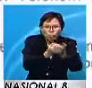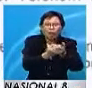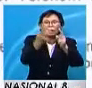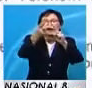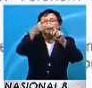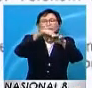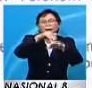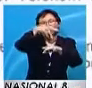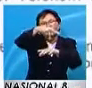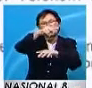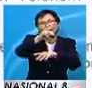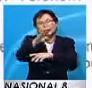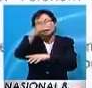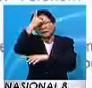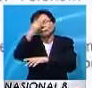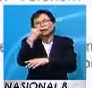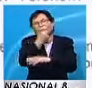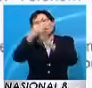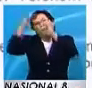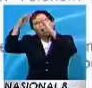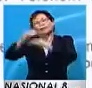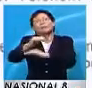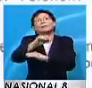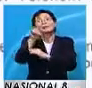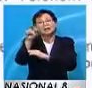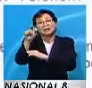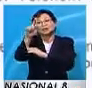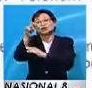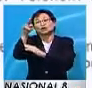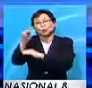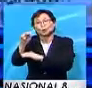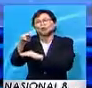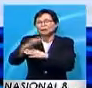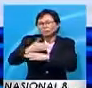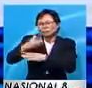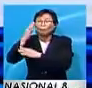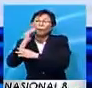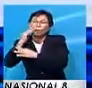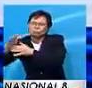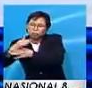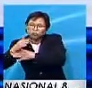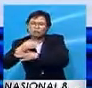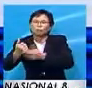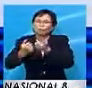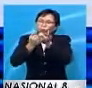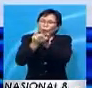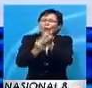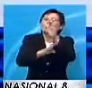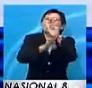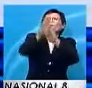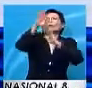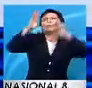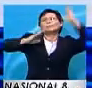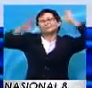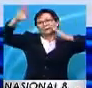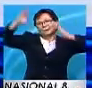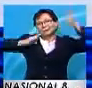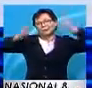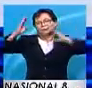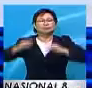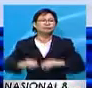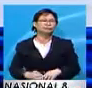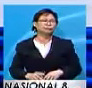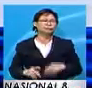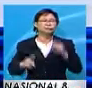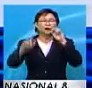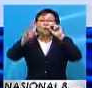PNB. Datuk Seri Najib berharap Tun Ahmad Sarji akan terus berkongsi pengalaman dan menyumbang kepada pembangunan negara.